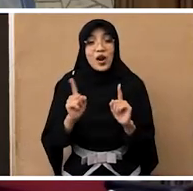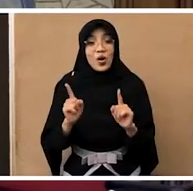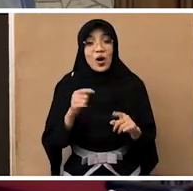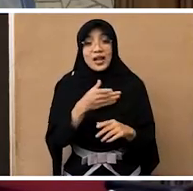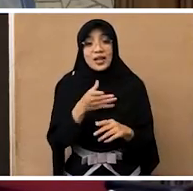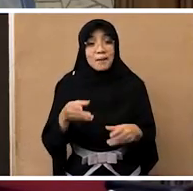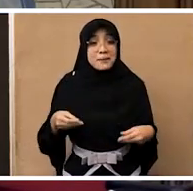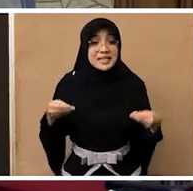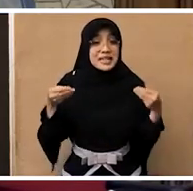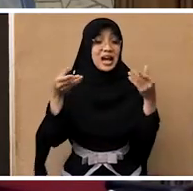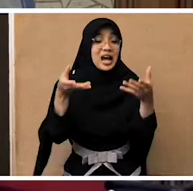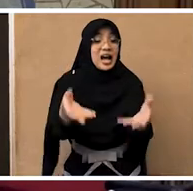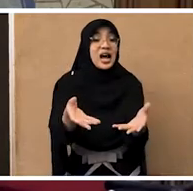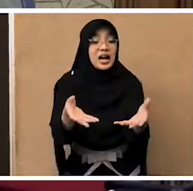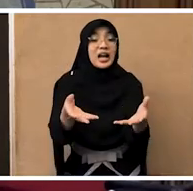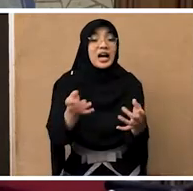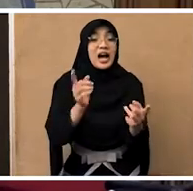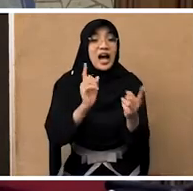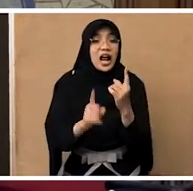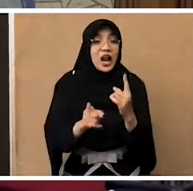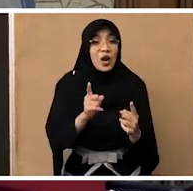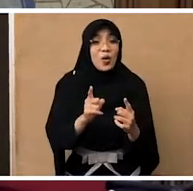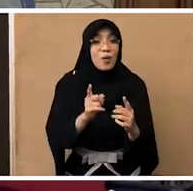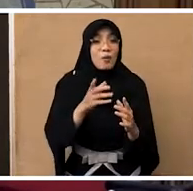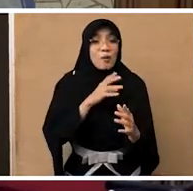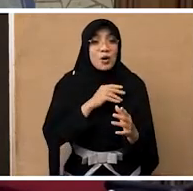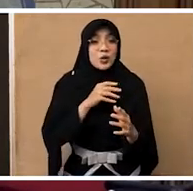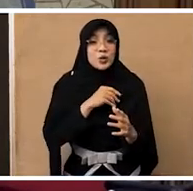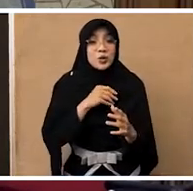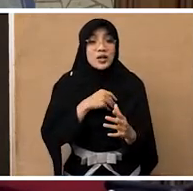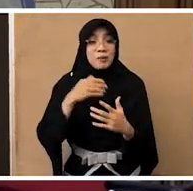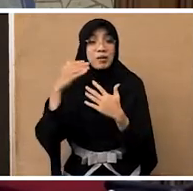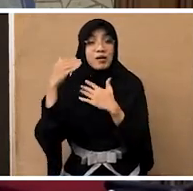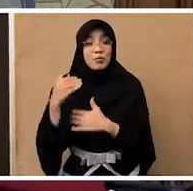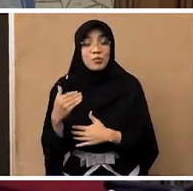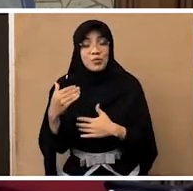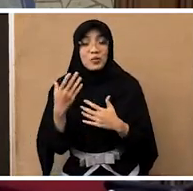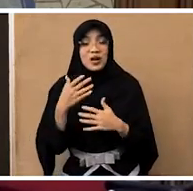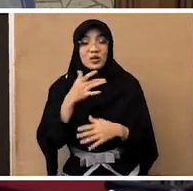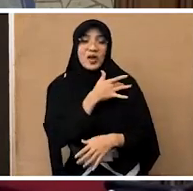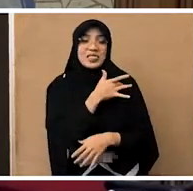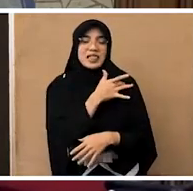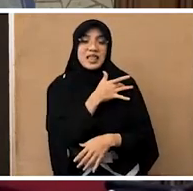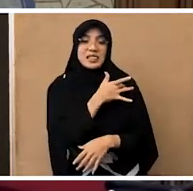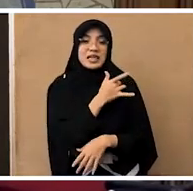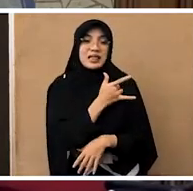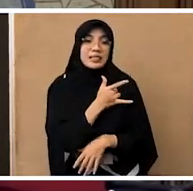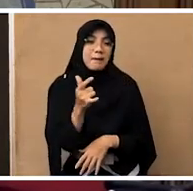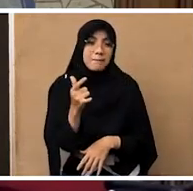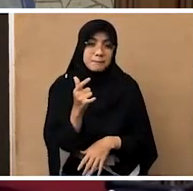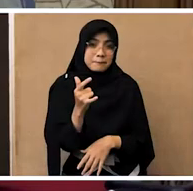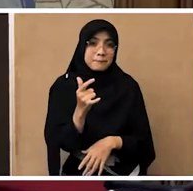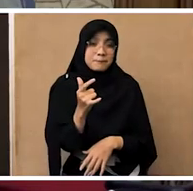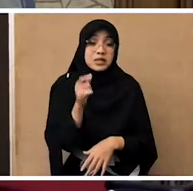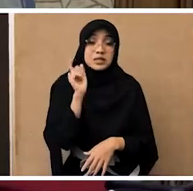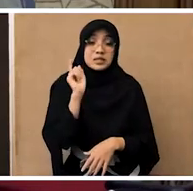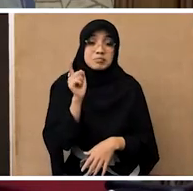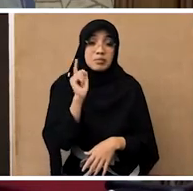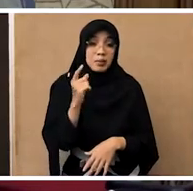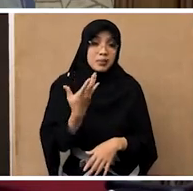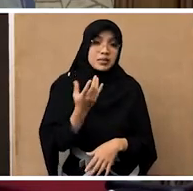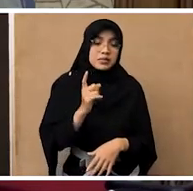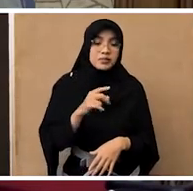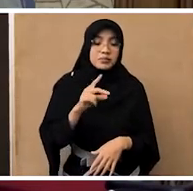dia penyerahan nah Ketika masuknya adalah maksudnya adalah ke Pengampuan Nah ini hati-hati nih gitu karena